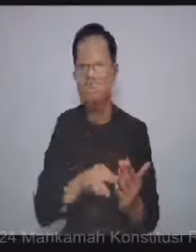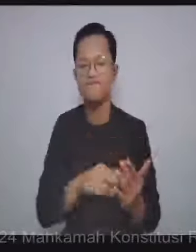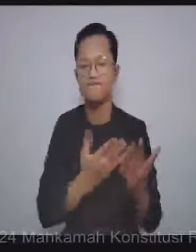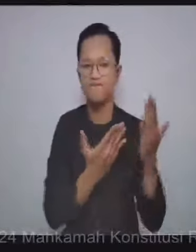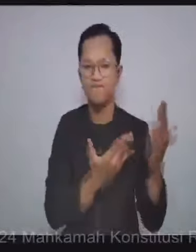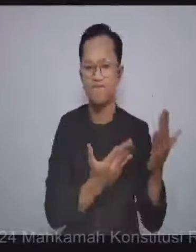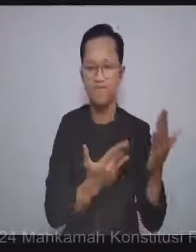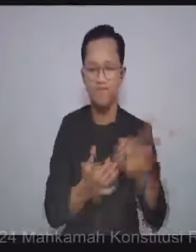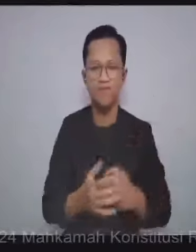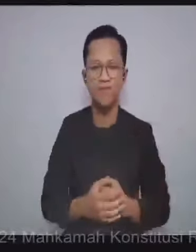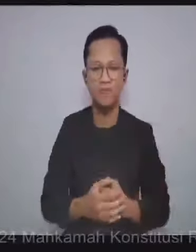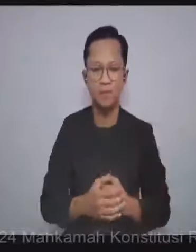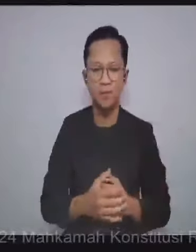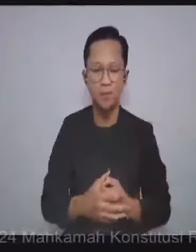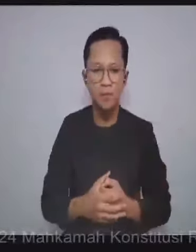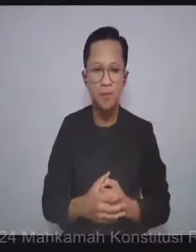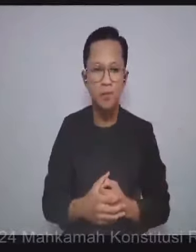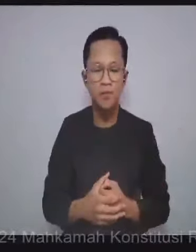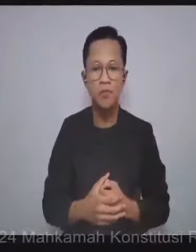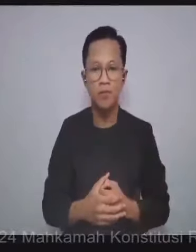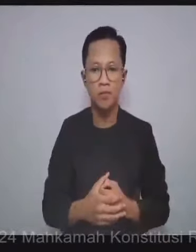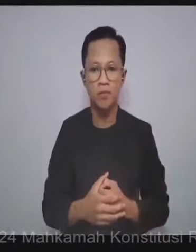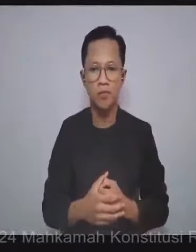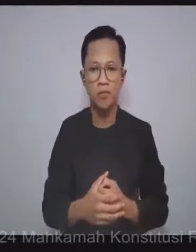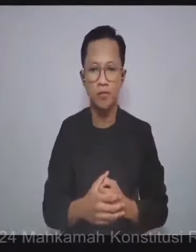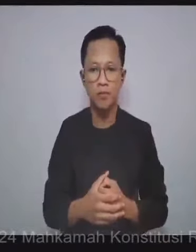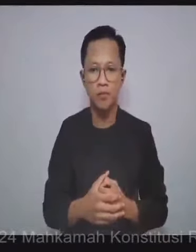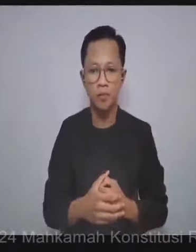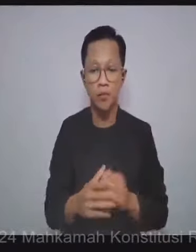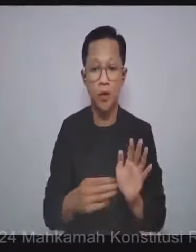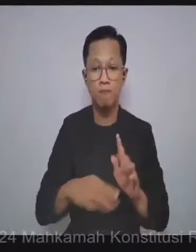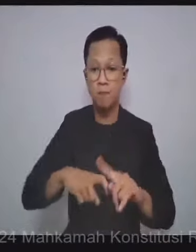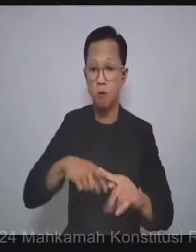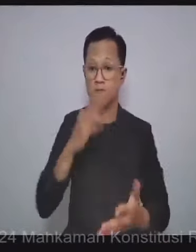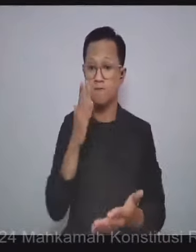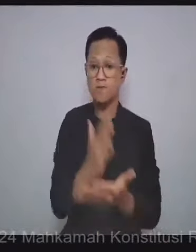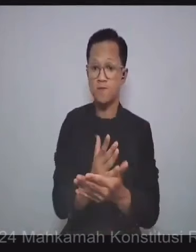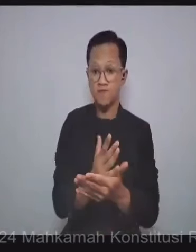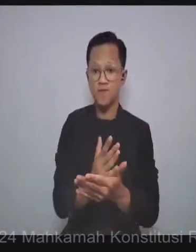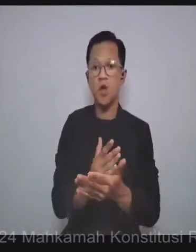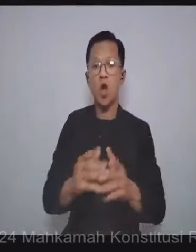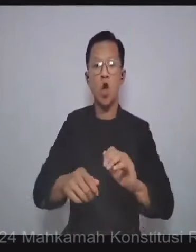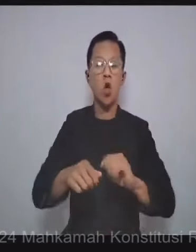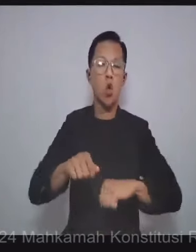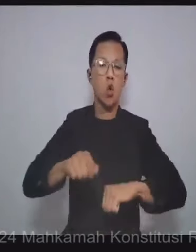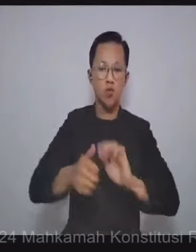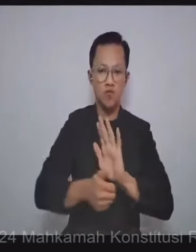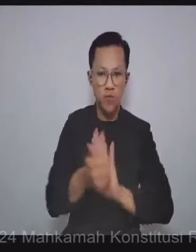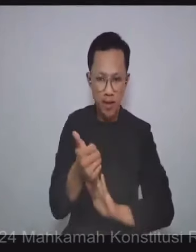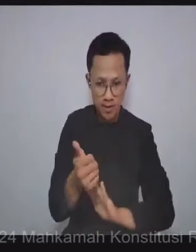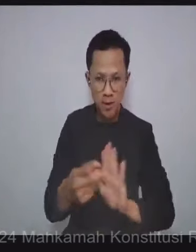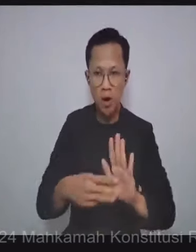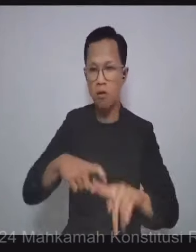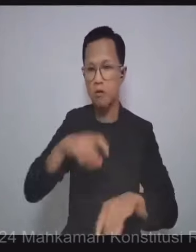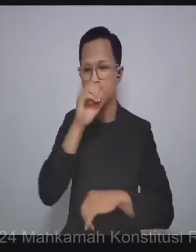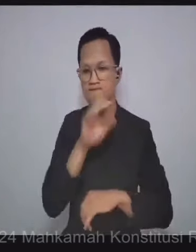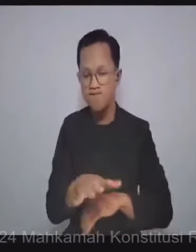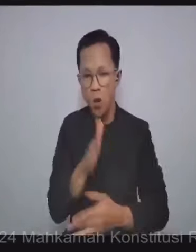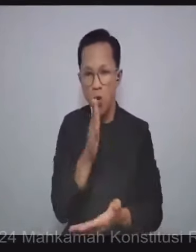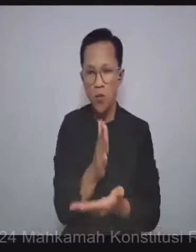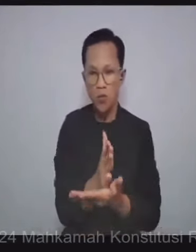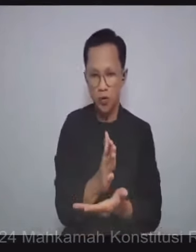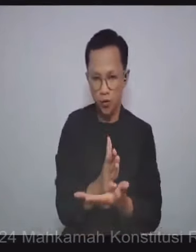dianggap diucapkan berkenaan dengan hal tersebut perlu mahkamah tegaskan bahwa berdasarkan hukum acara setelah mahkamah mengucapkan putusan perkara konstitusi